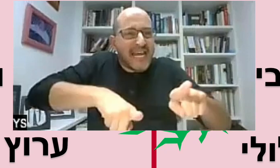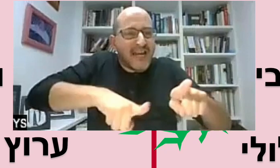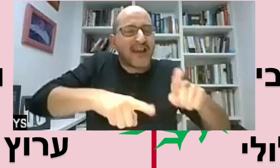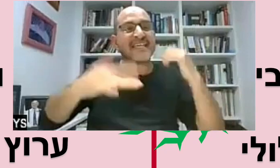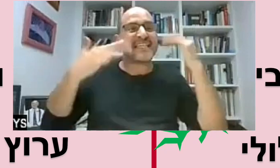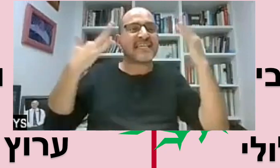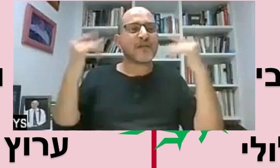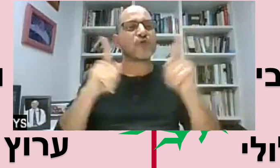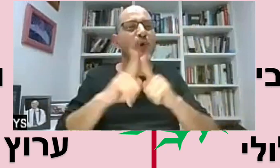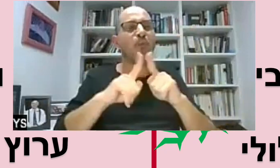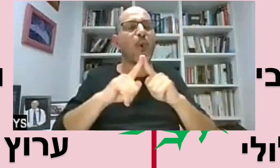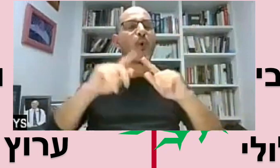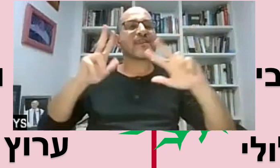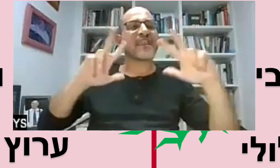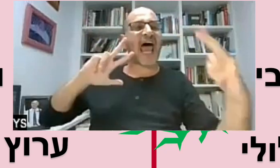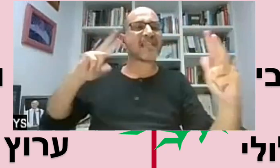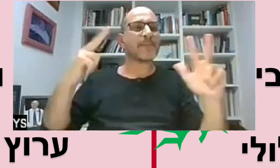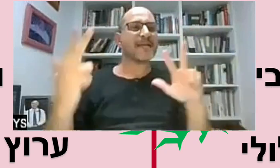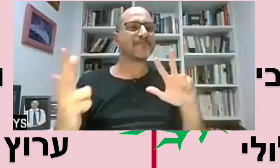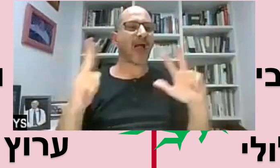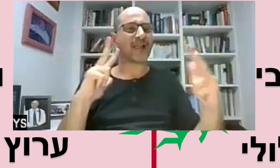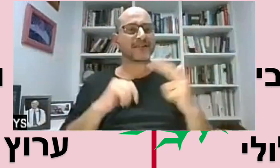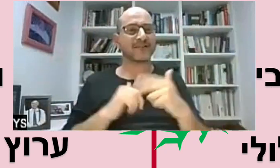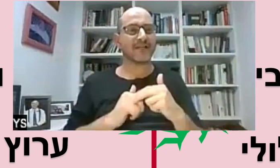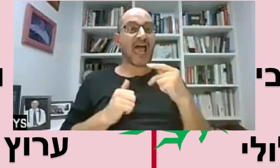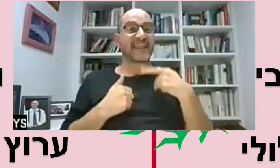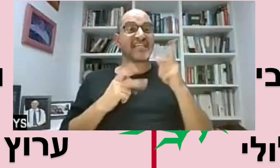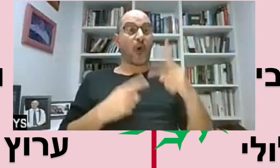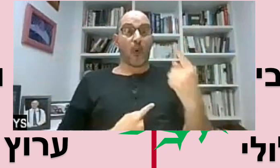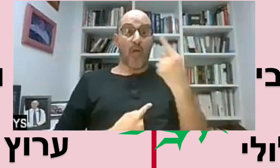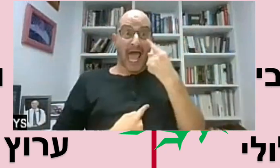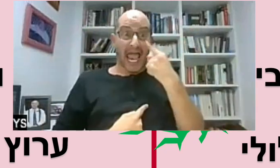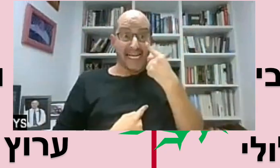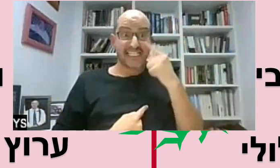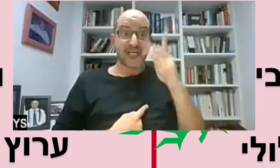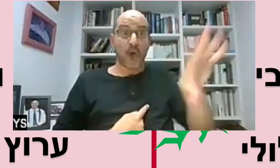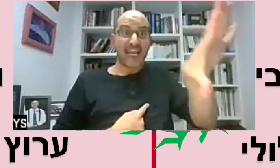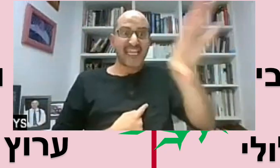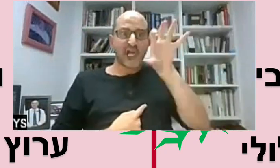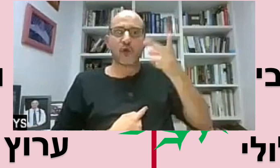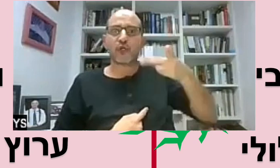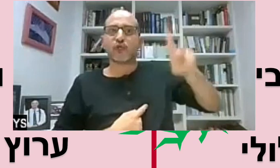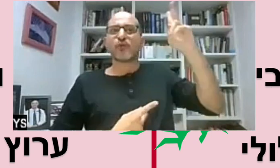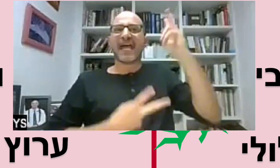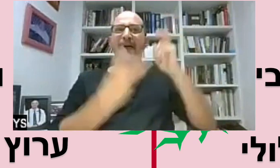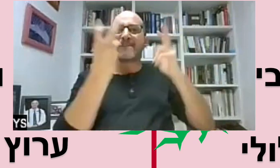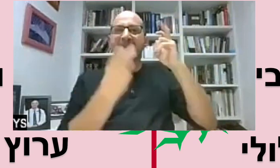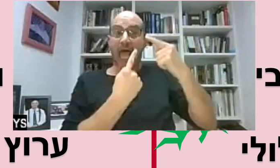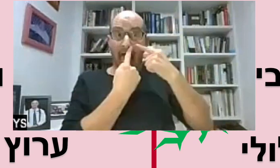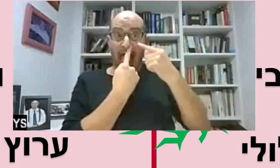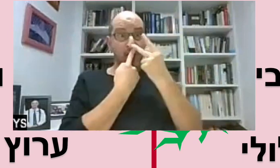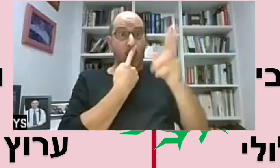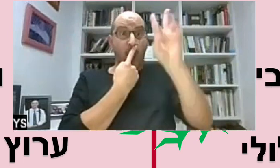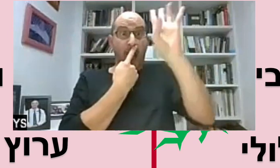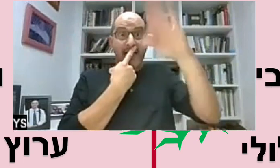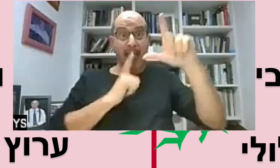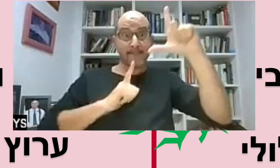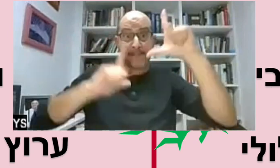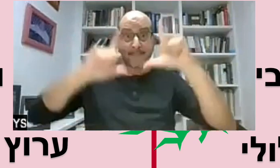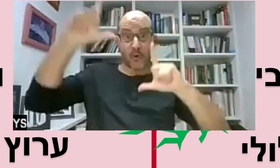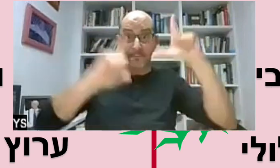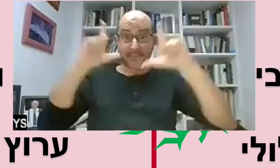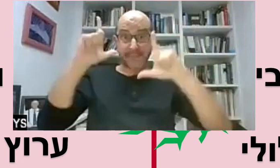לעשות במקביל, תדמיינו כמו תלת מימד. אני יכול לקלוט דרך הוויזואלית